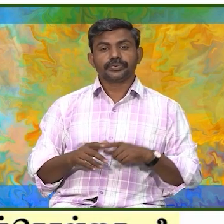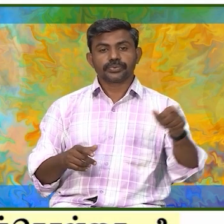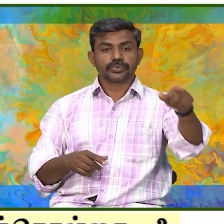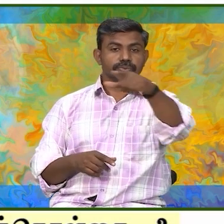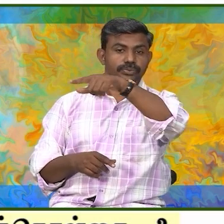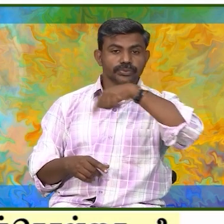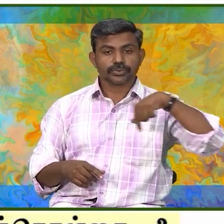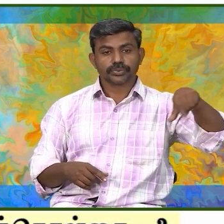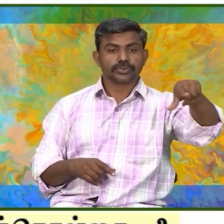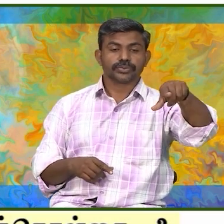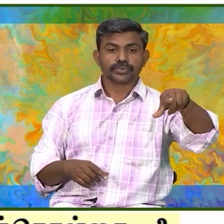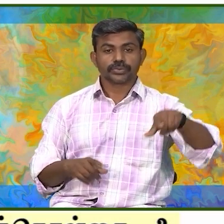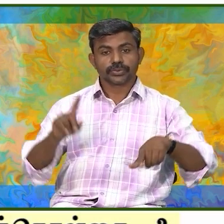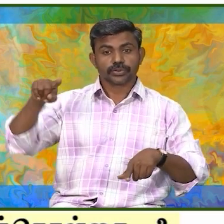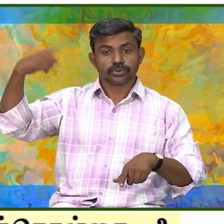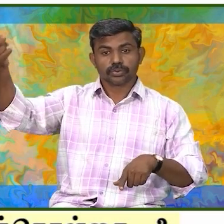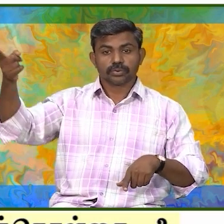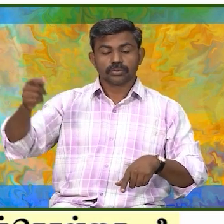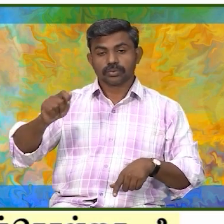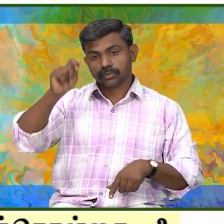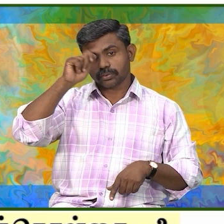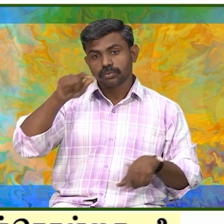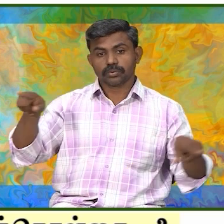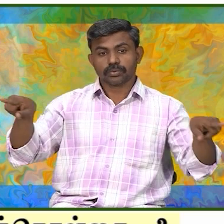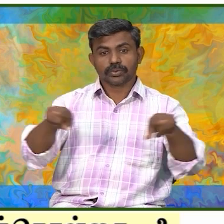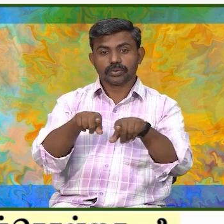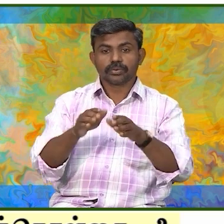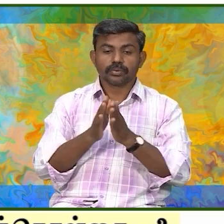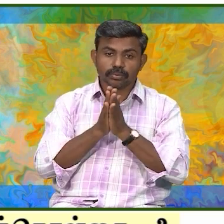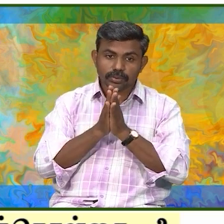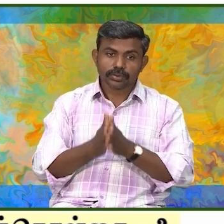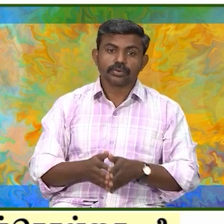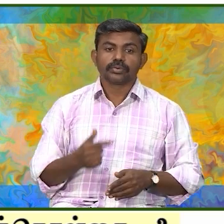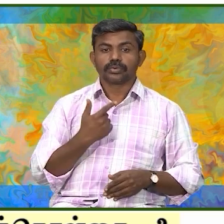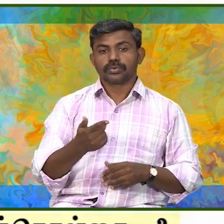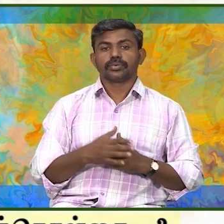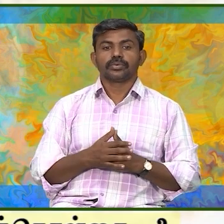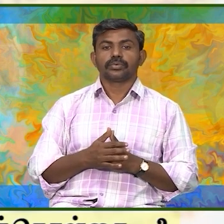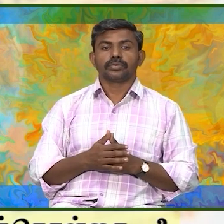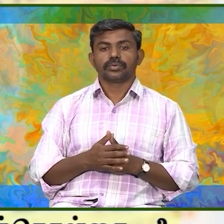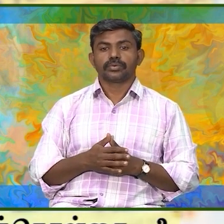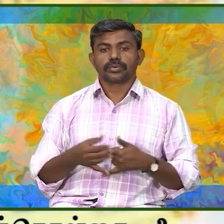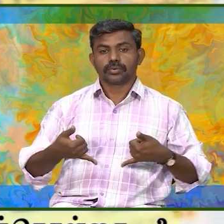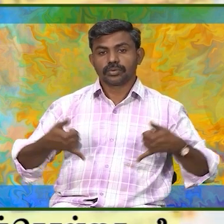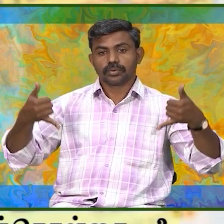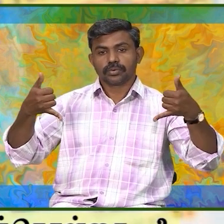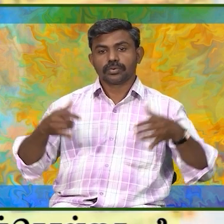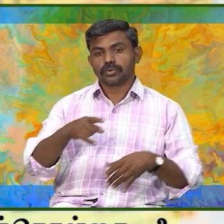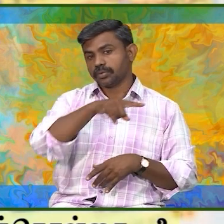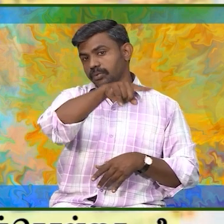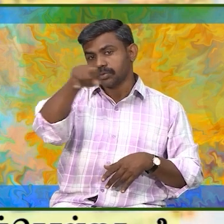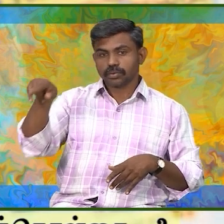நாட்டின் எல்லையையும் இறையாண்மையும் பரஸ்பரம் மதித்தல். உங்களுக்கு தெரியும் இந்திய நாட்டை ஒட்டிய